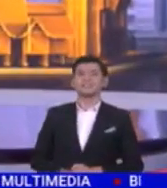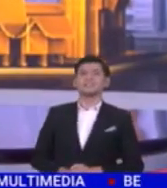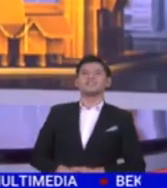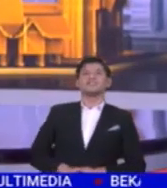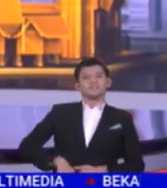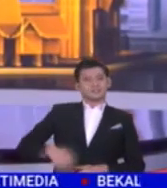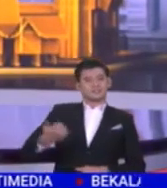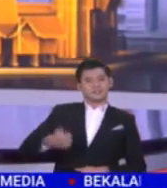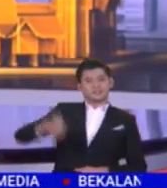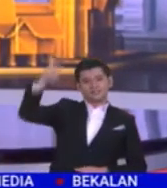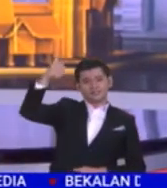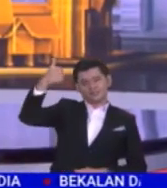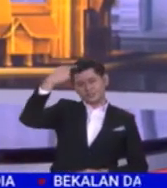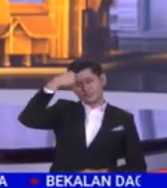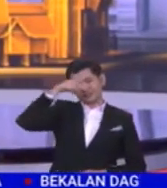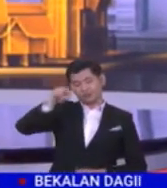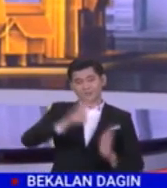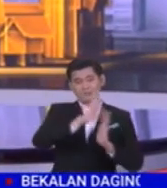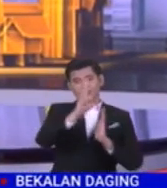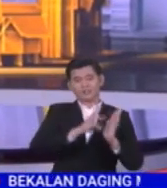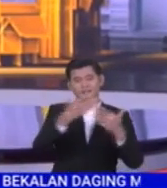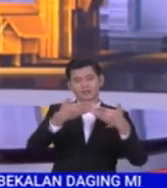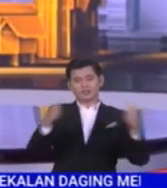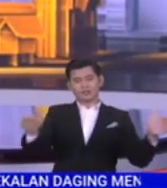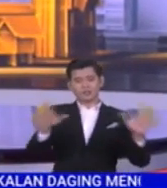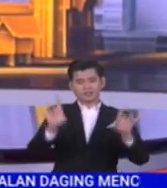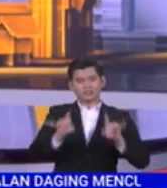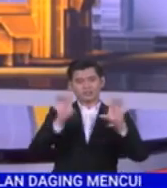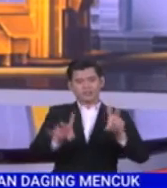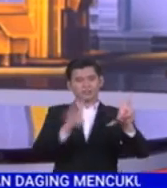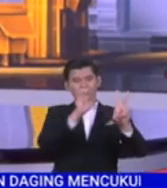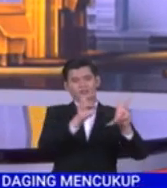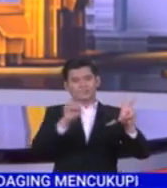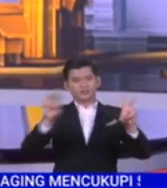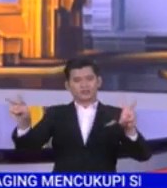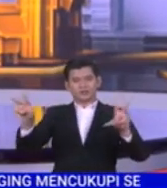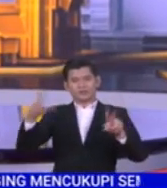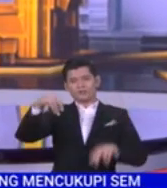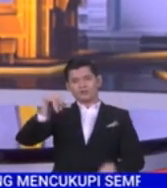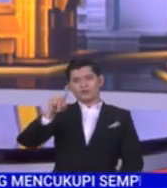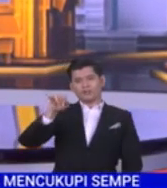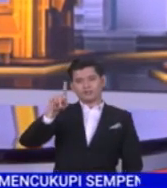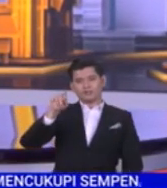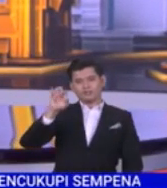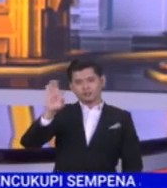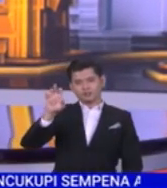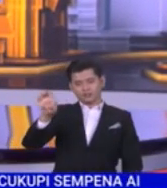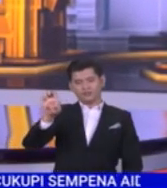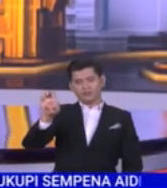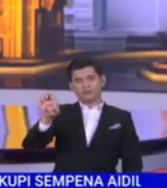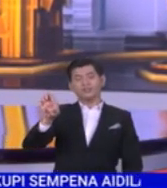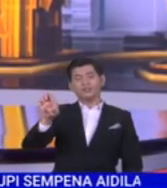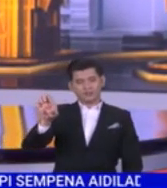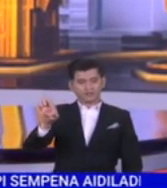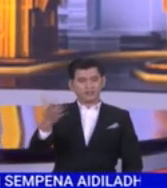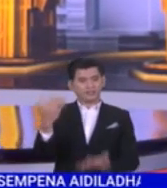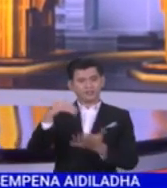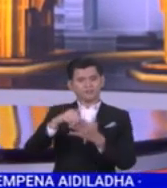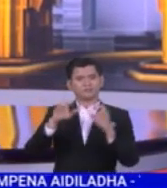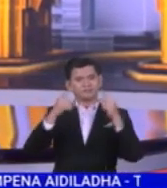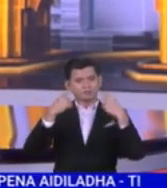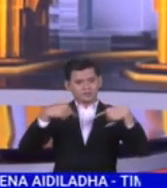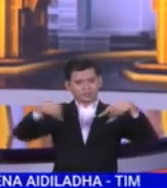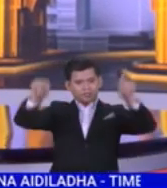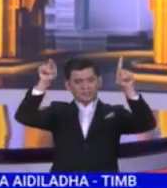kejohanan powerlifting para terbuka Asia Oceania 2022. Jaguar powerlifting negara Boni Bunyagastin sekali lagi